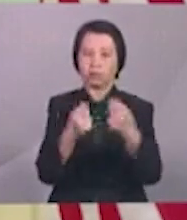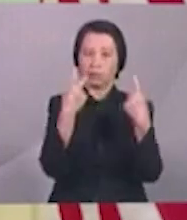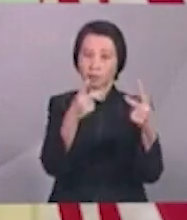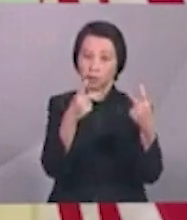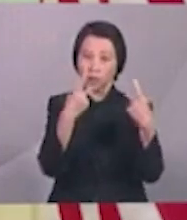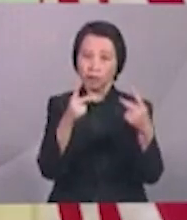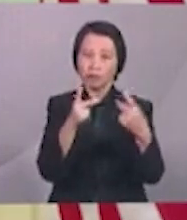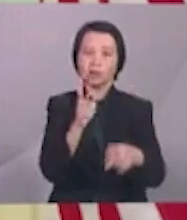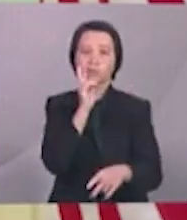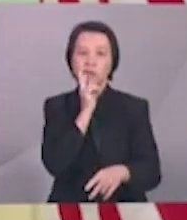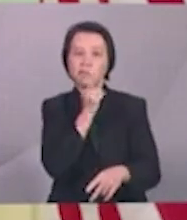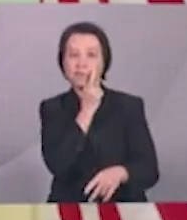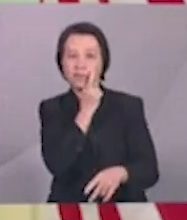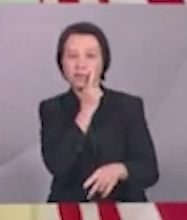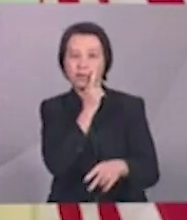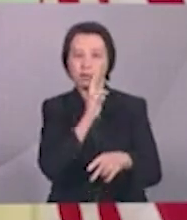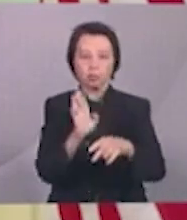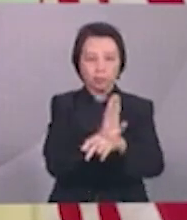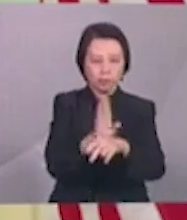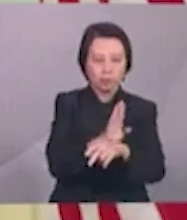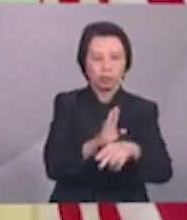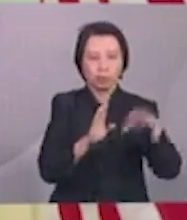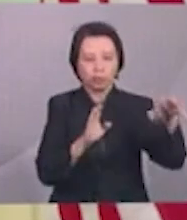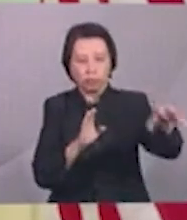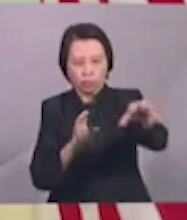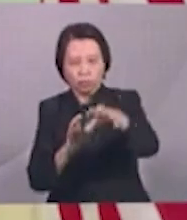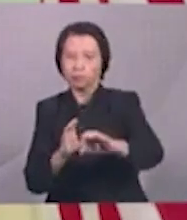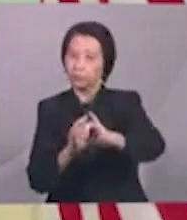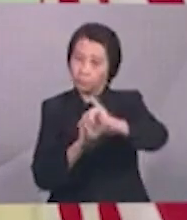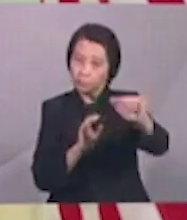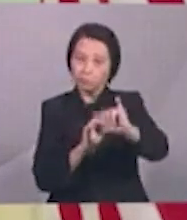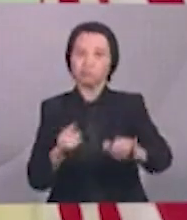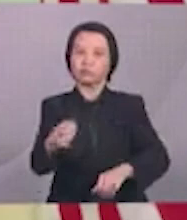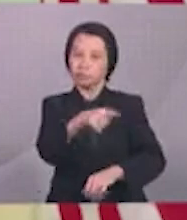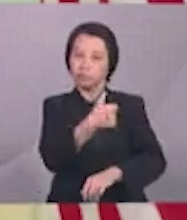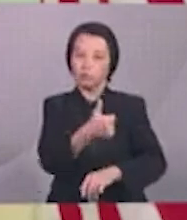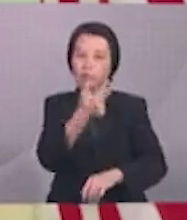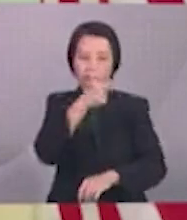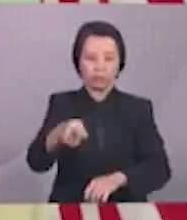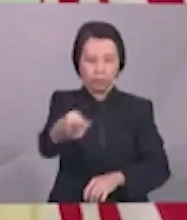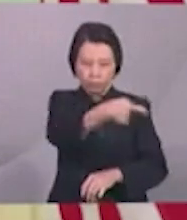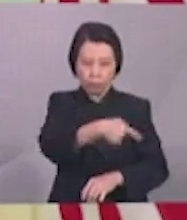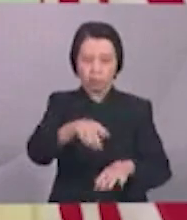pemilik-pemilik premis perniagaan dan lain-lain, kerana mereka juga